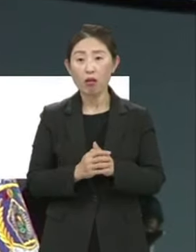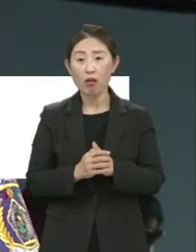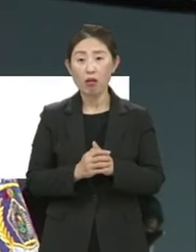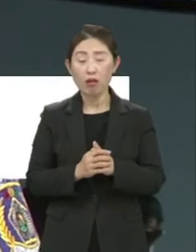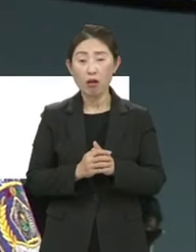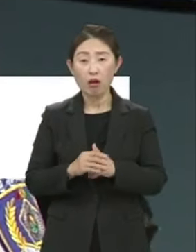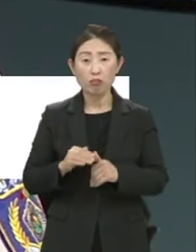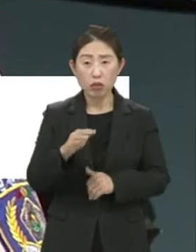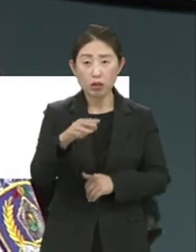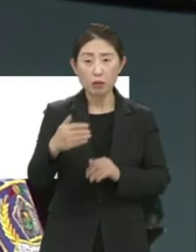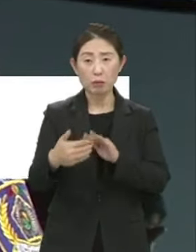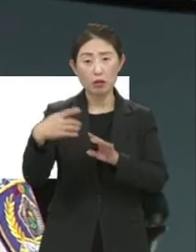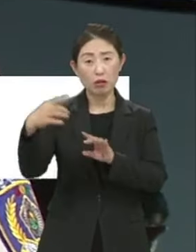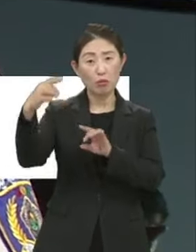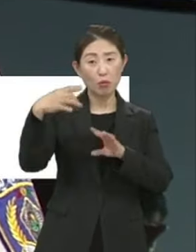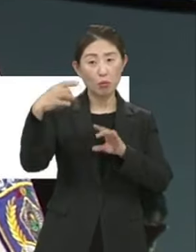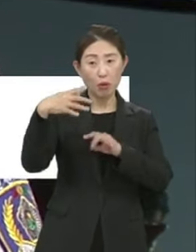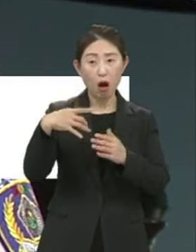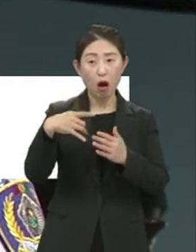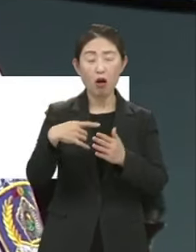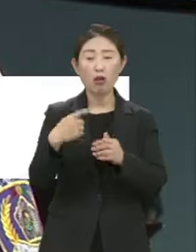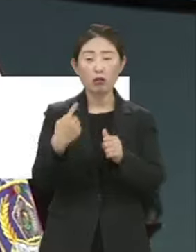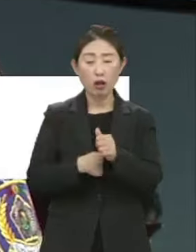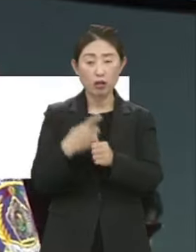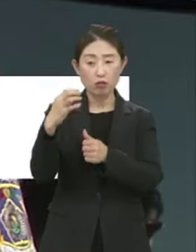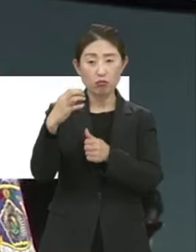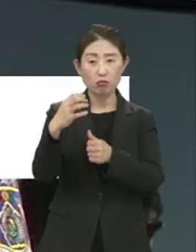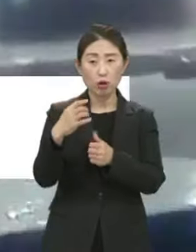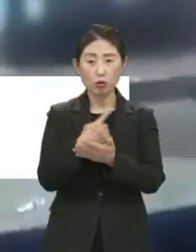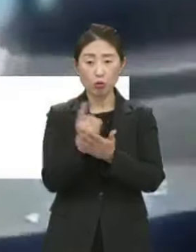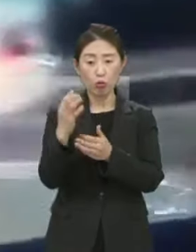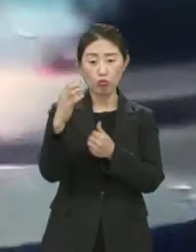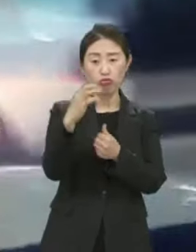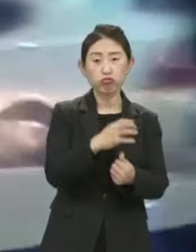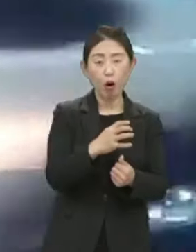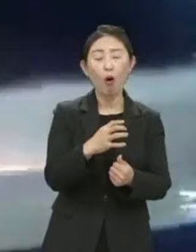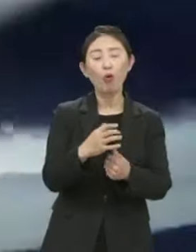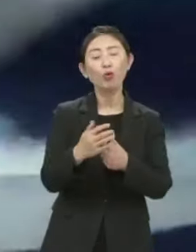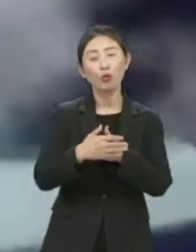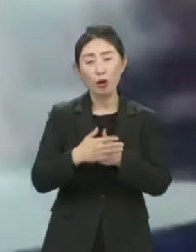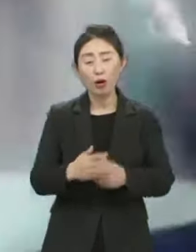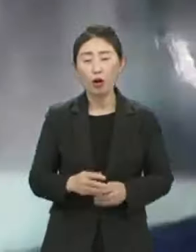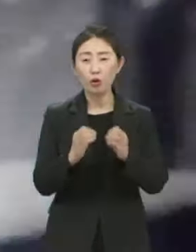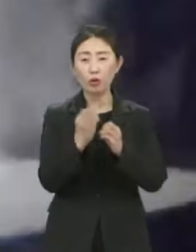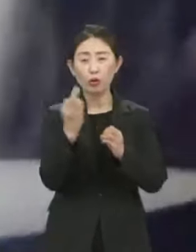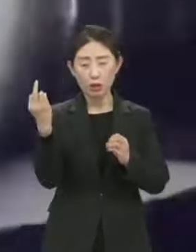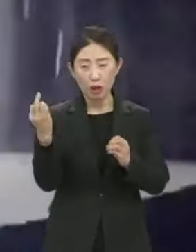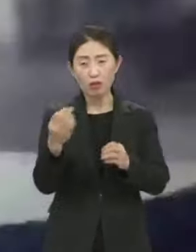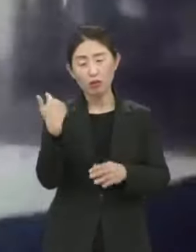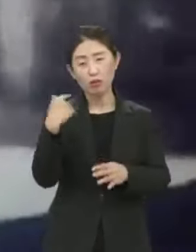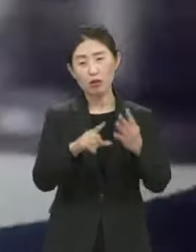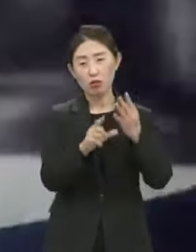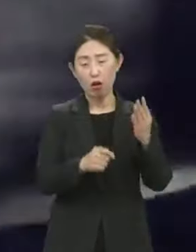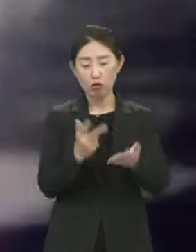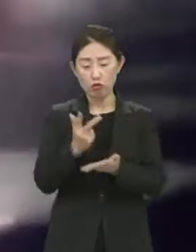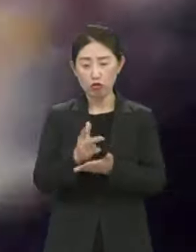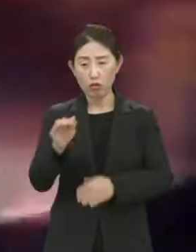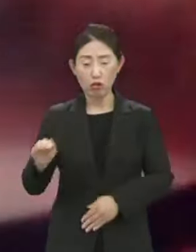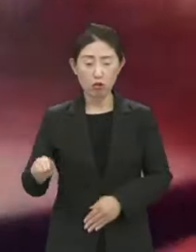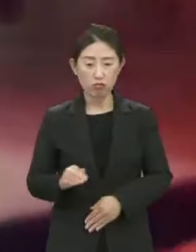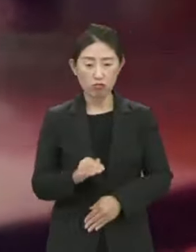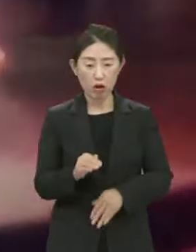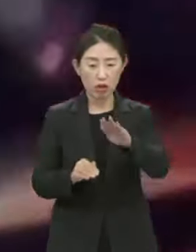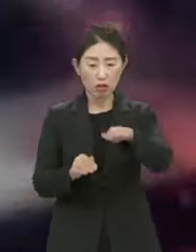놓치는 부분을이 장치로 인해서 많이 도움을 받는다고 지난 4월 논산에서 주차장을 빠져나오다 차량